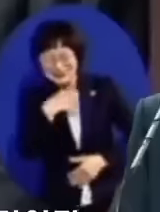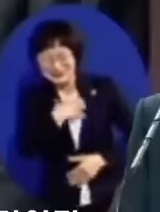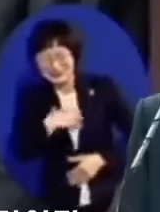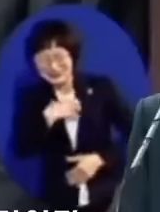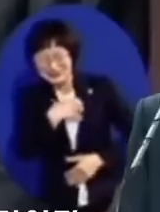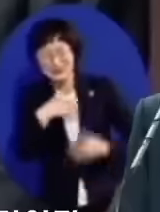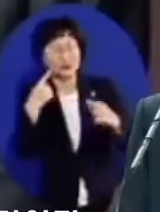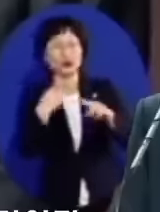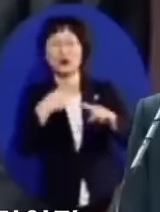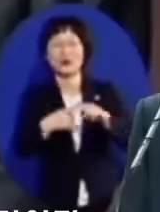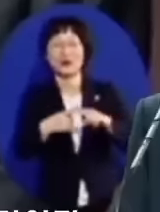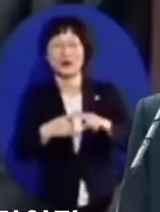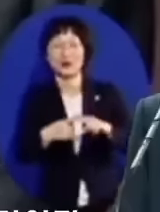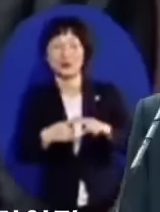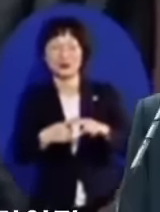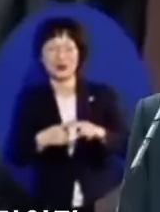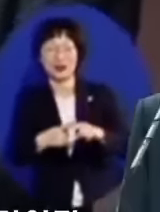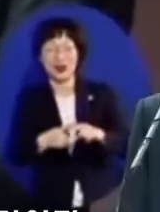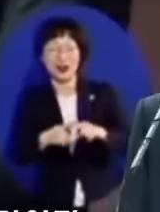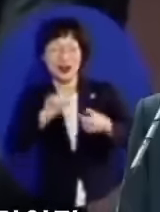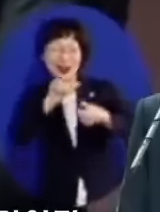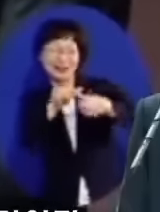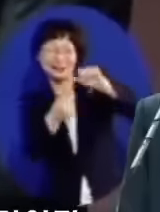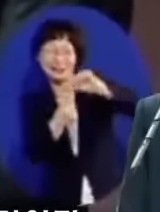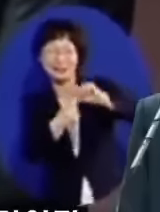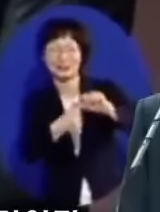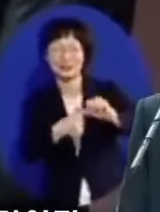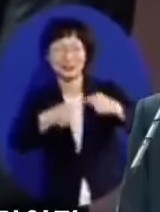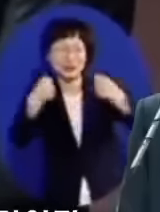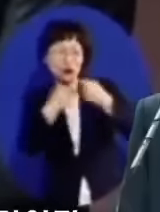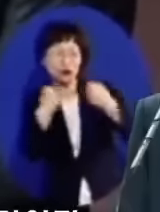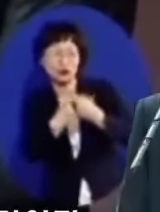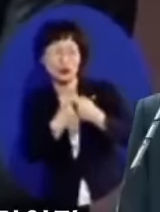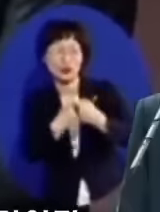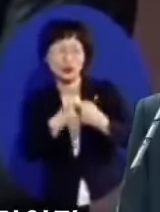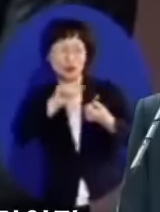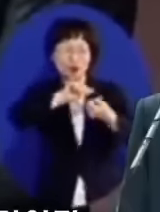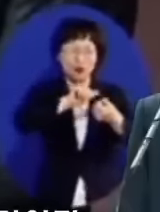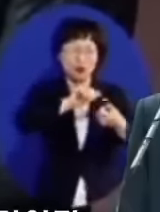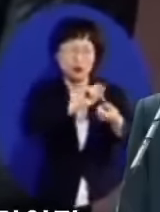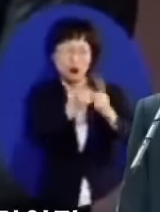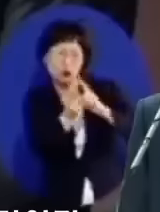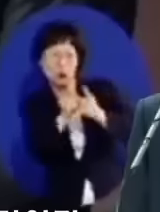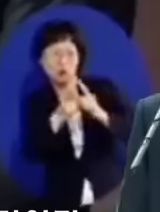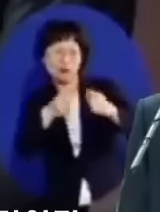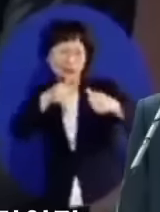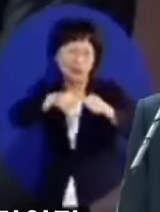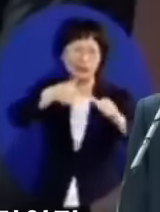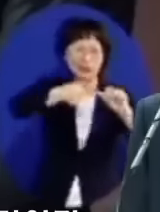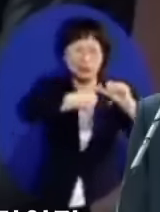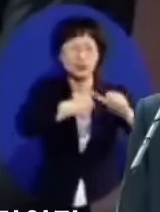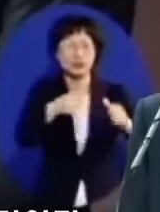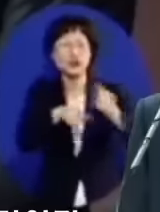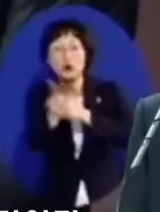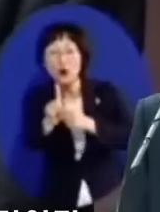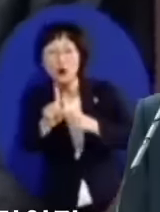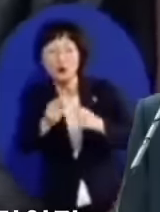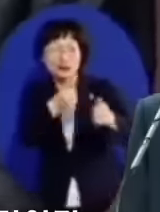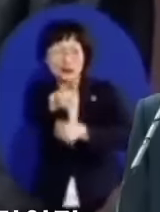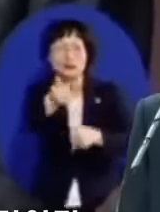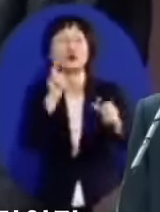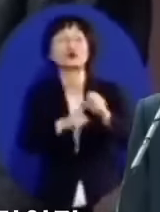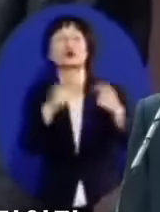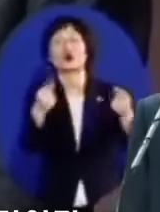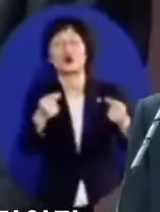있는 것입니다. 레슬링 선수들이 서로 엉켜서 밀고 땡기고 하는 것은 누구든지 이기려고 하는 것입니다. 지금